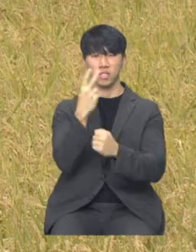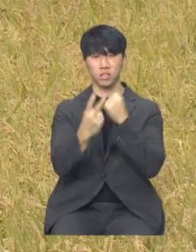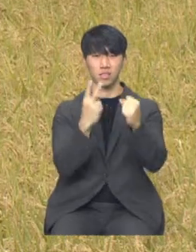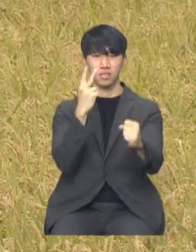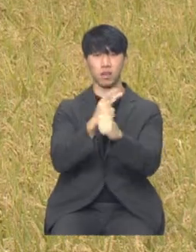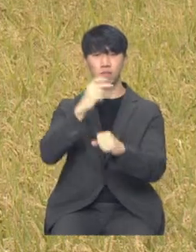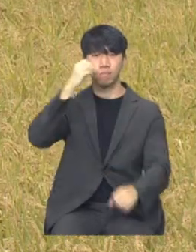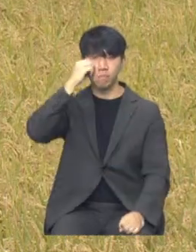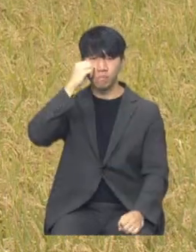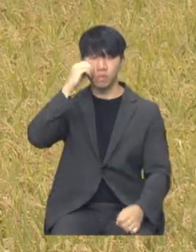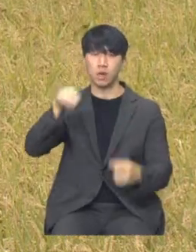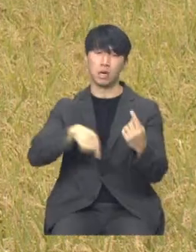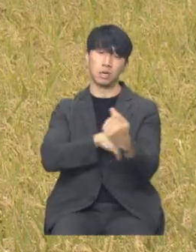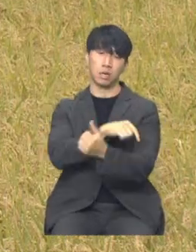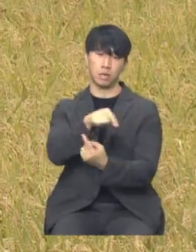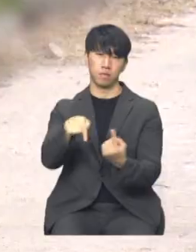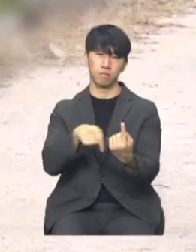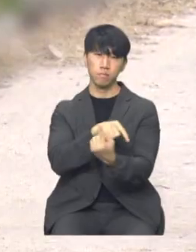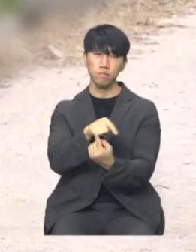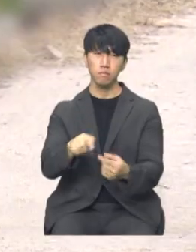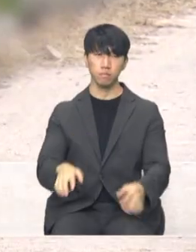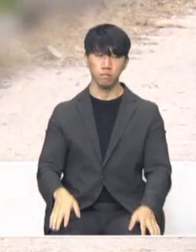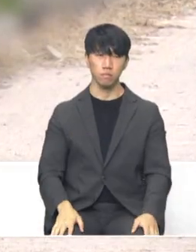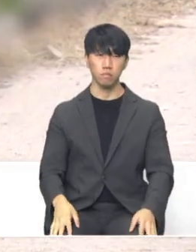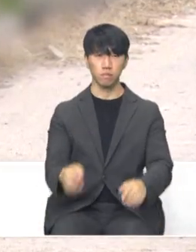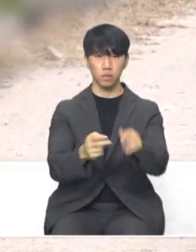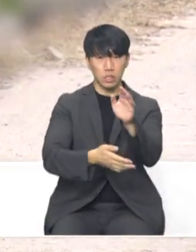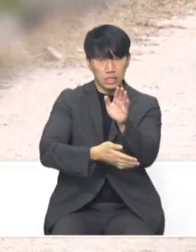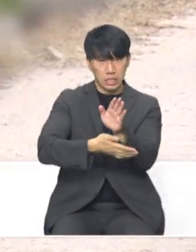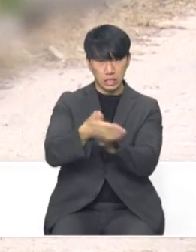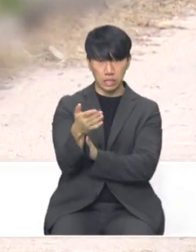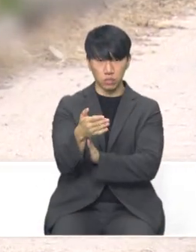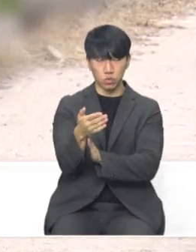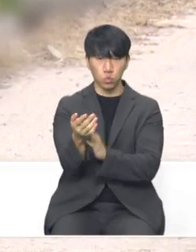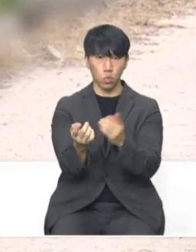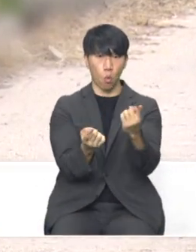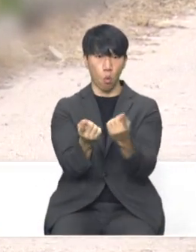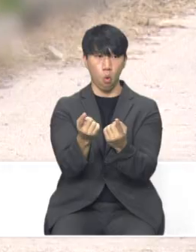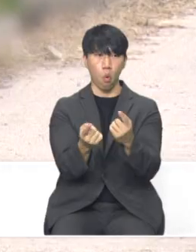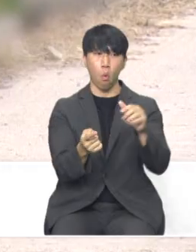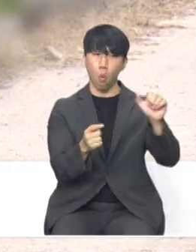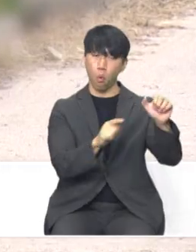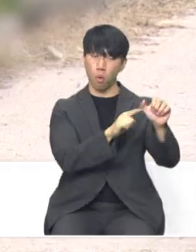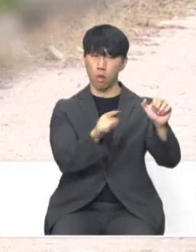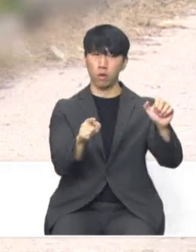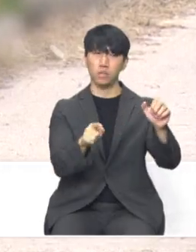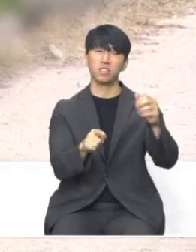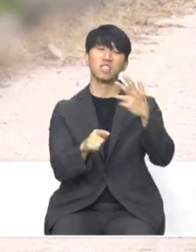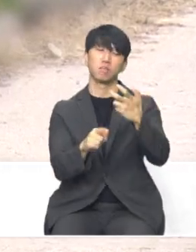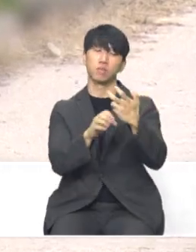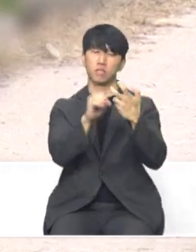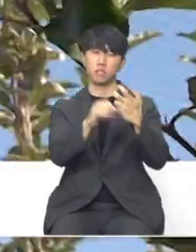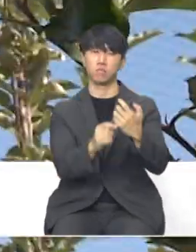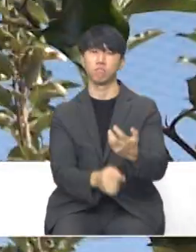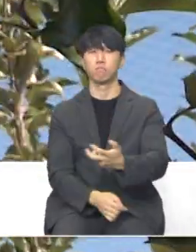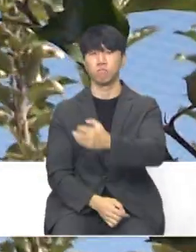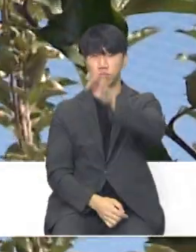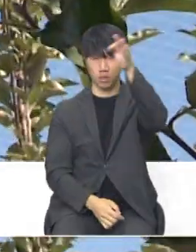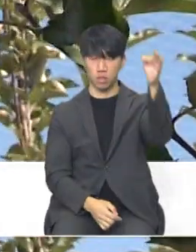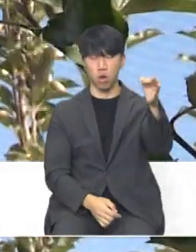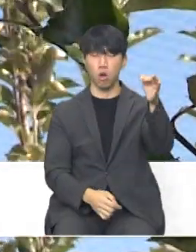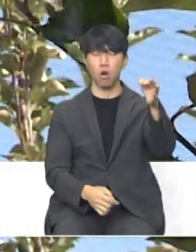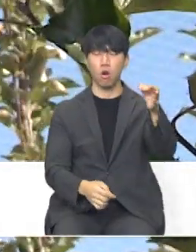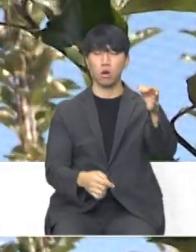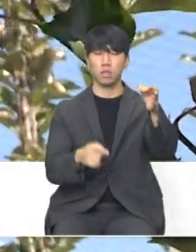시행하지 못하는 상황. 최근 인천시의 분담 비율을 50%에서 70%까지 올리면서 탄력을